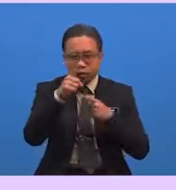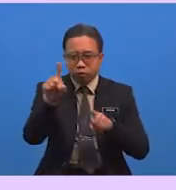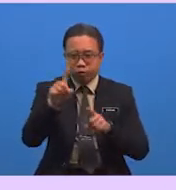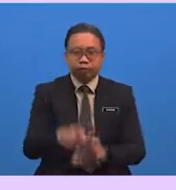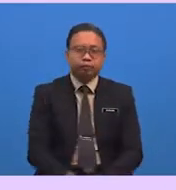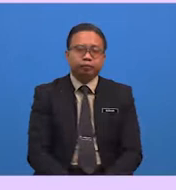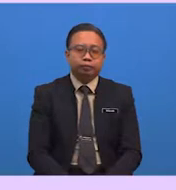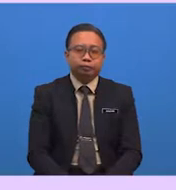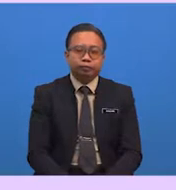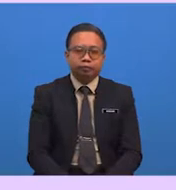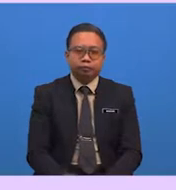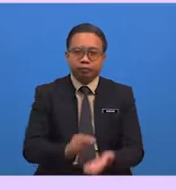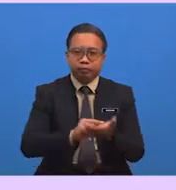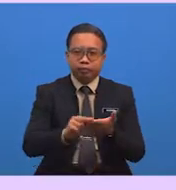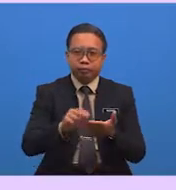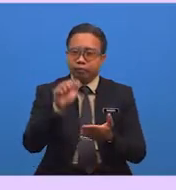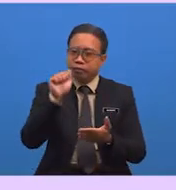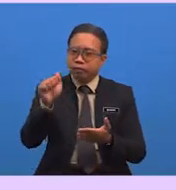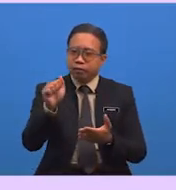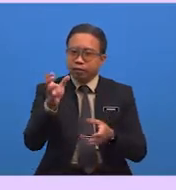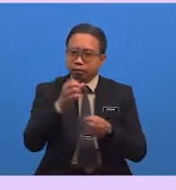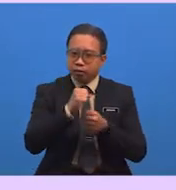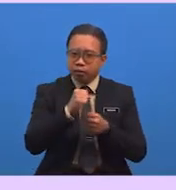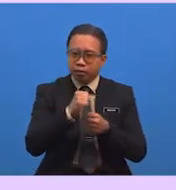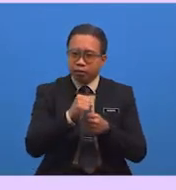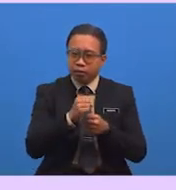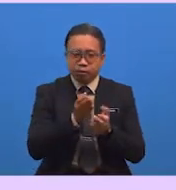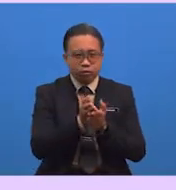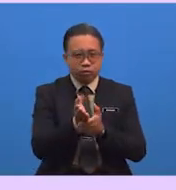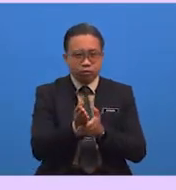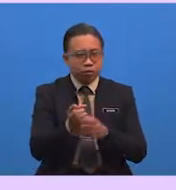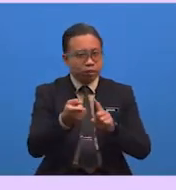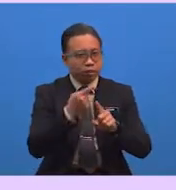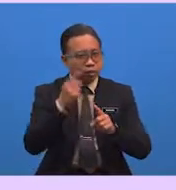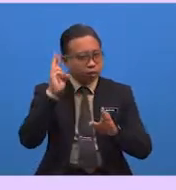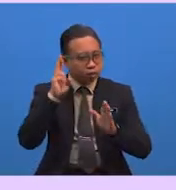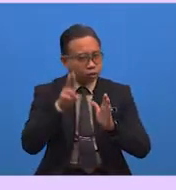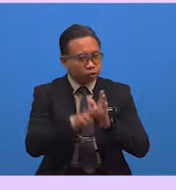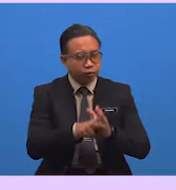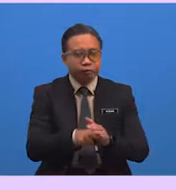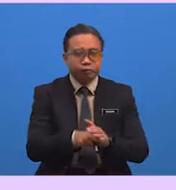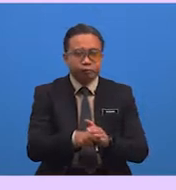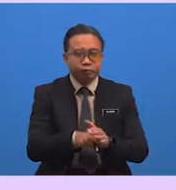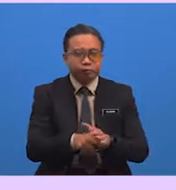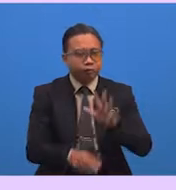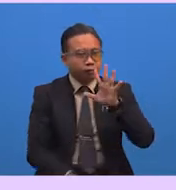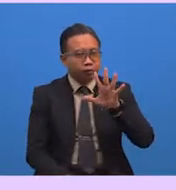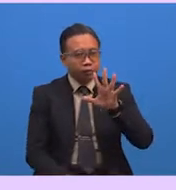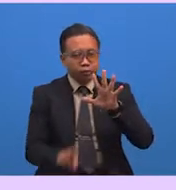jawapannya. Nilai A boleh kita dapat secara terus daripada rajah,